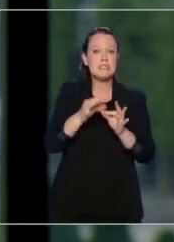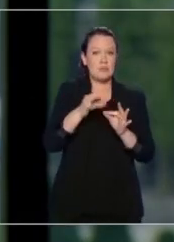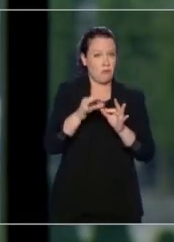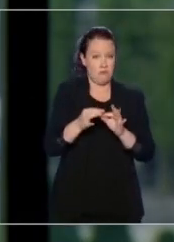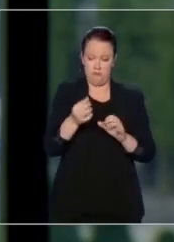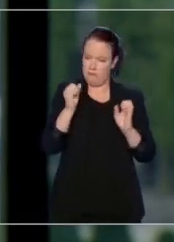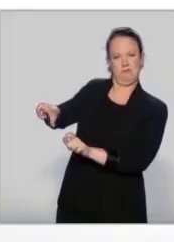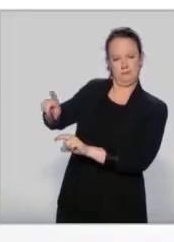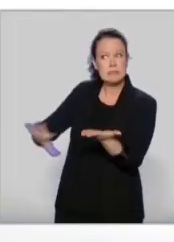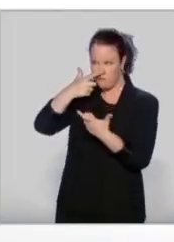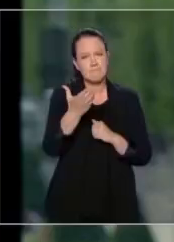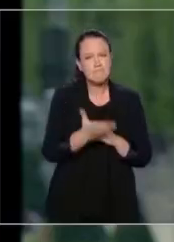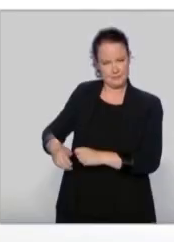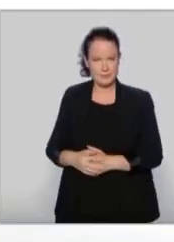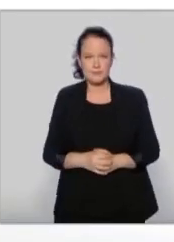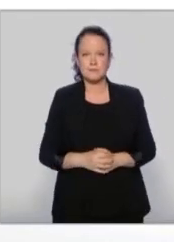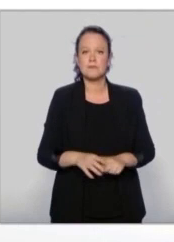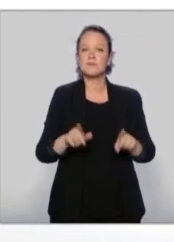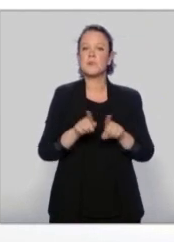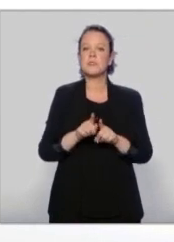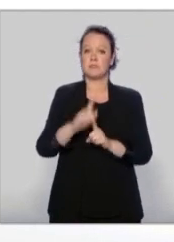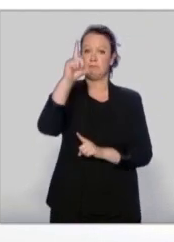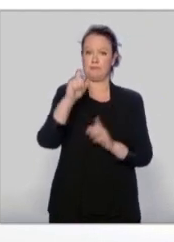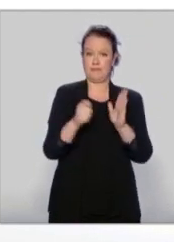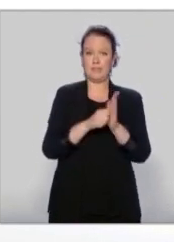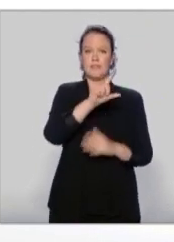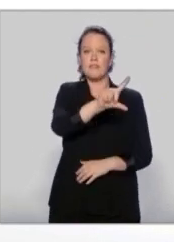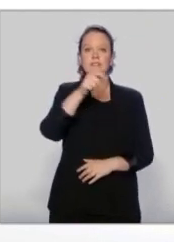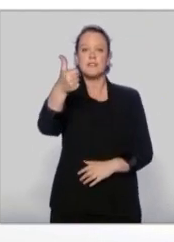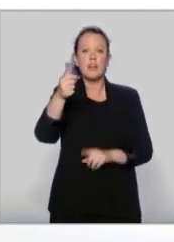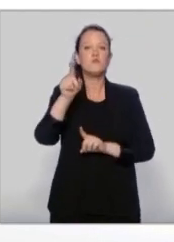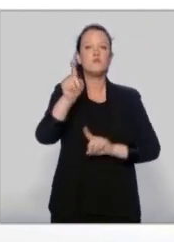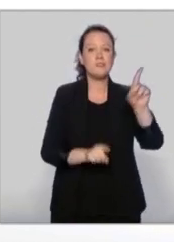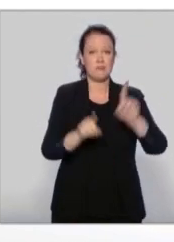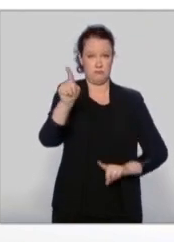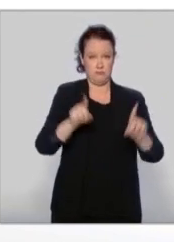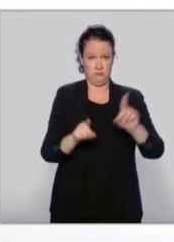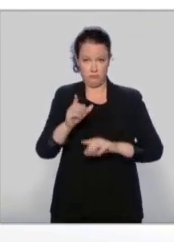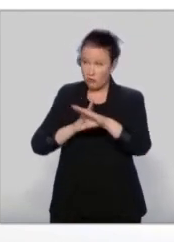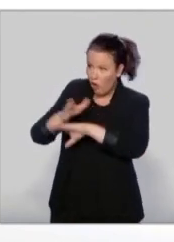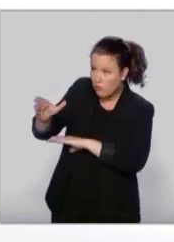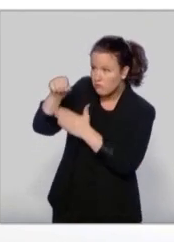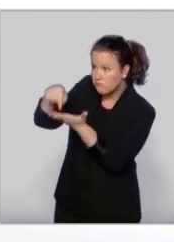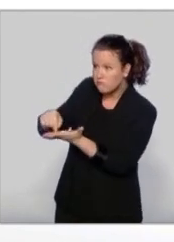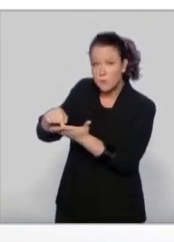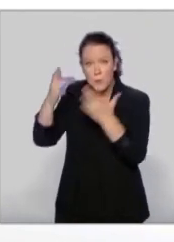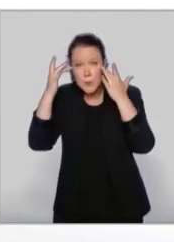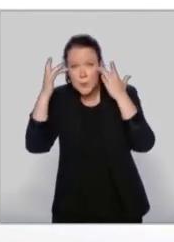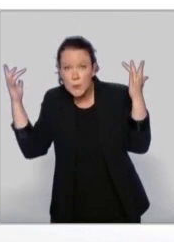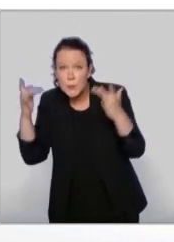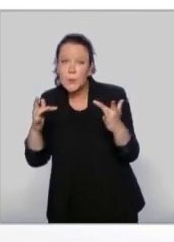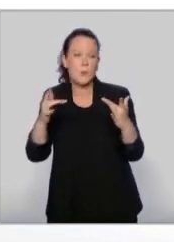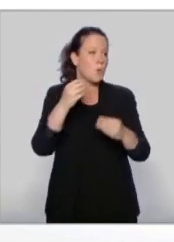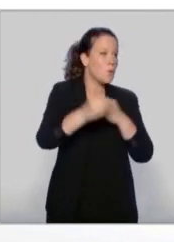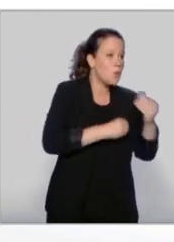21 juillet, le pass sanitaire sera étendu aux lieux de loisirs et de culture. Concrètement, pour tous nos compatriotes